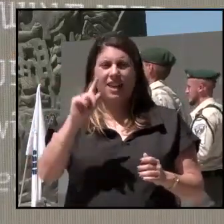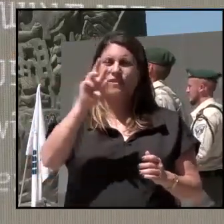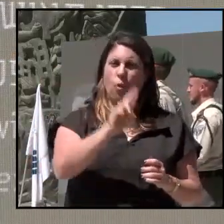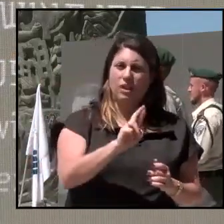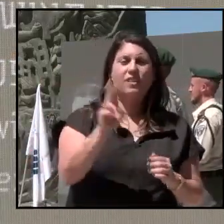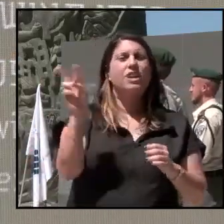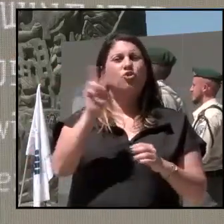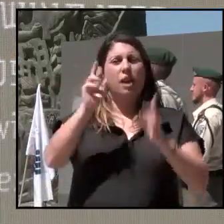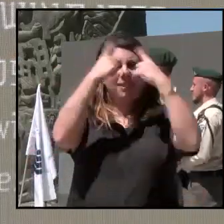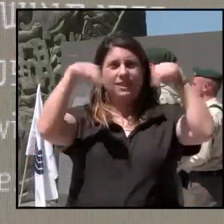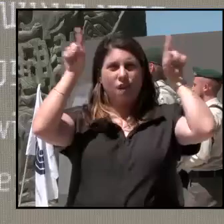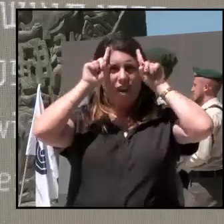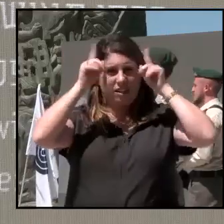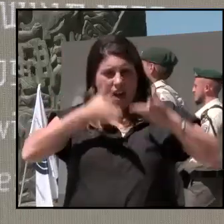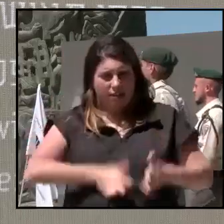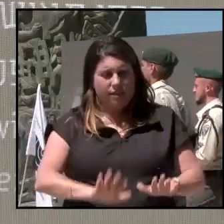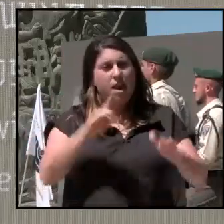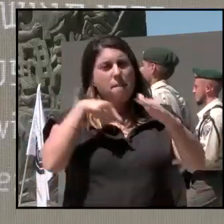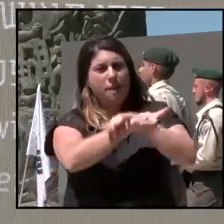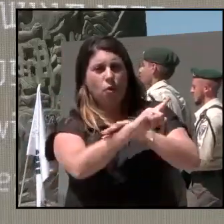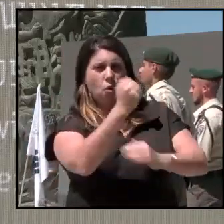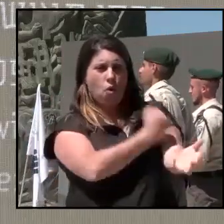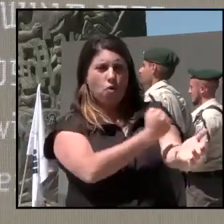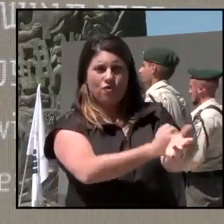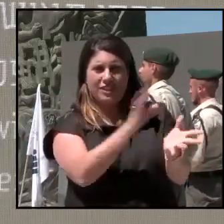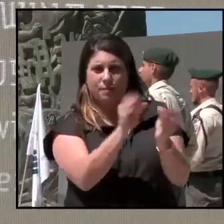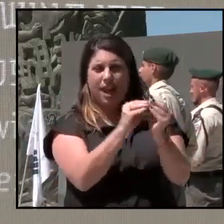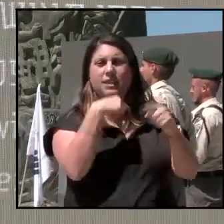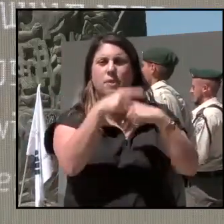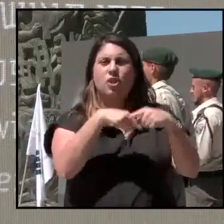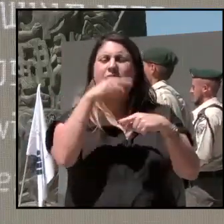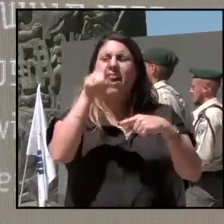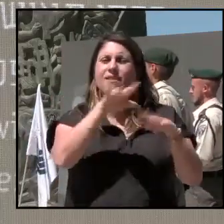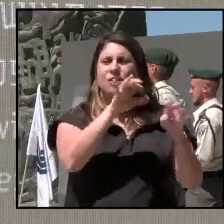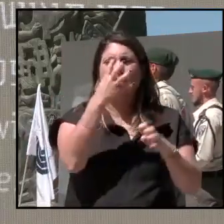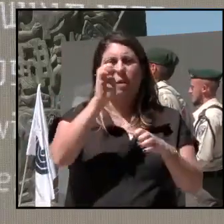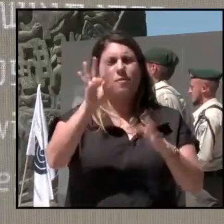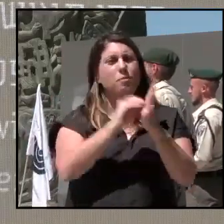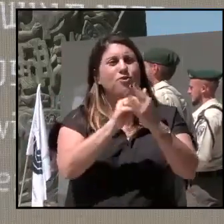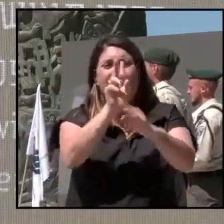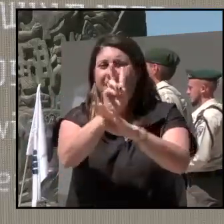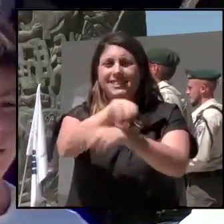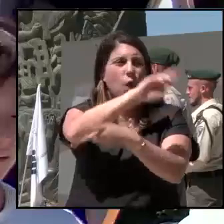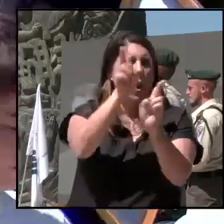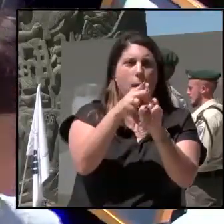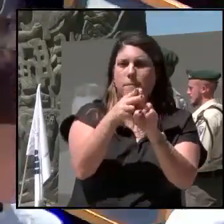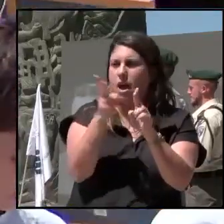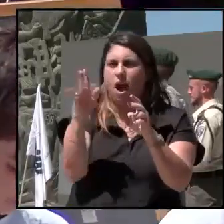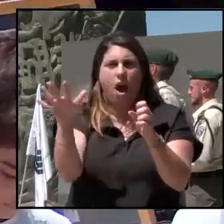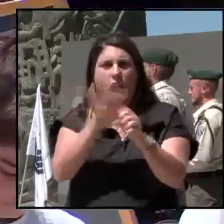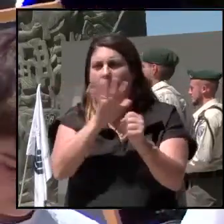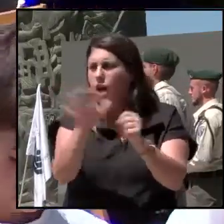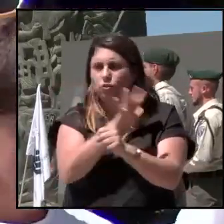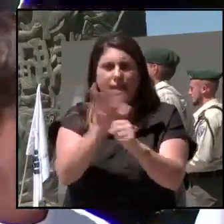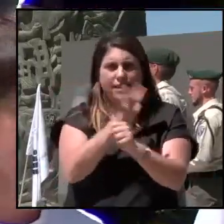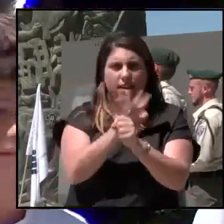שניהם יוצאי סלובקיה, ברחו יחד מאושוויץ באפריל 44 כדי להזהיר את העולם מפני ההשמדה ההמונית. הם